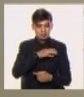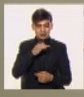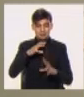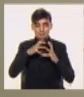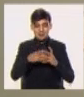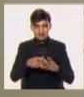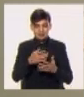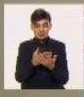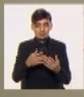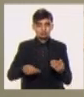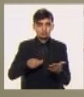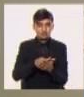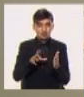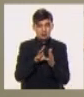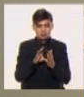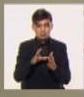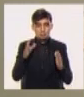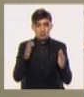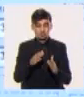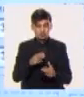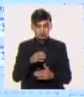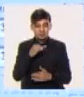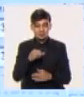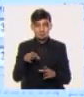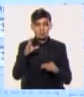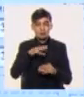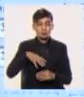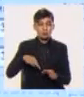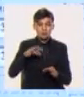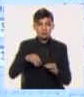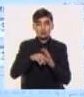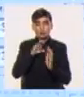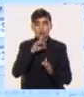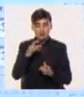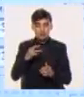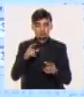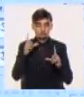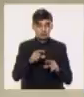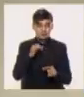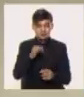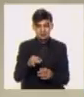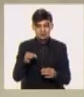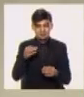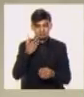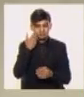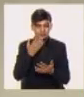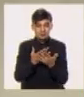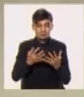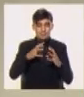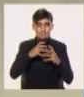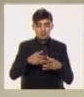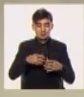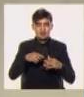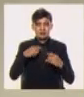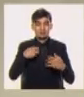мире производители платят за энергию заметно меньше. Зато потом их товары дешевле в цене и более конкурентоспособны на мировом рынке.